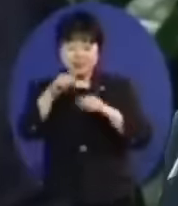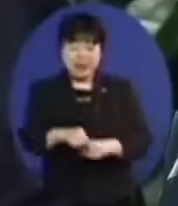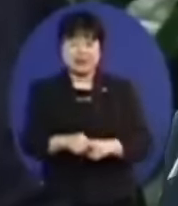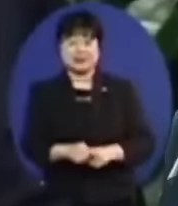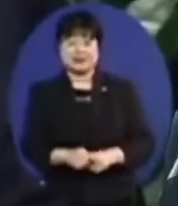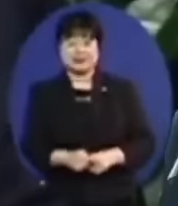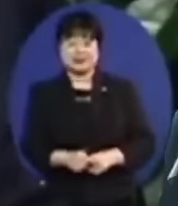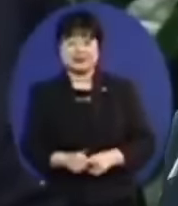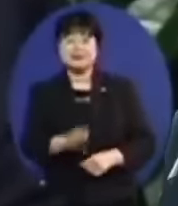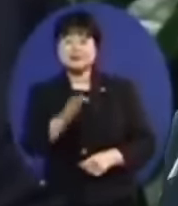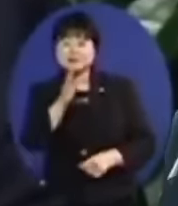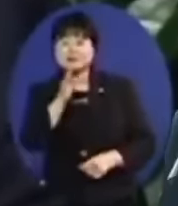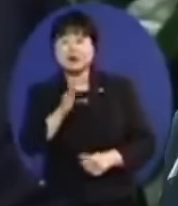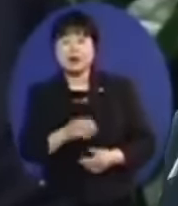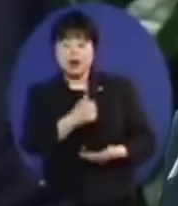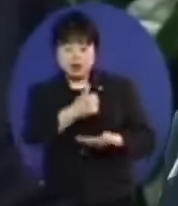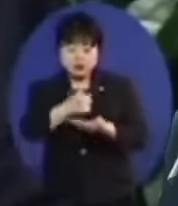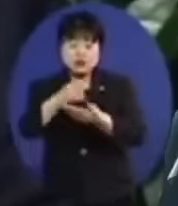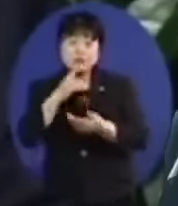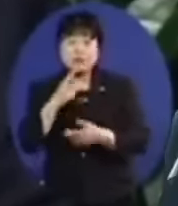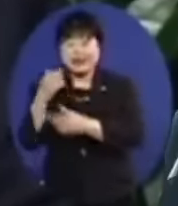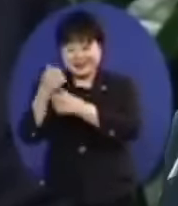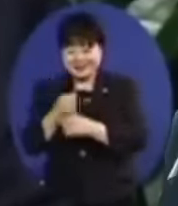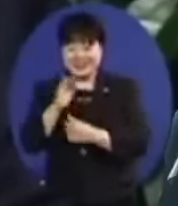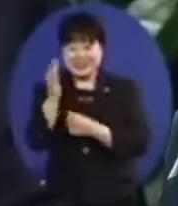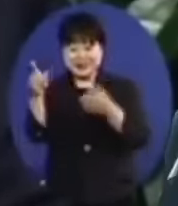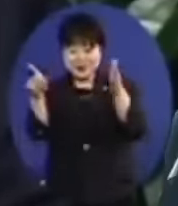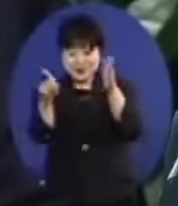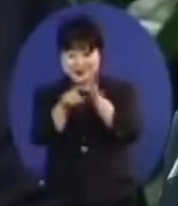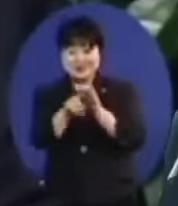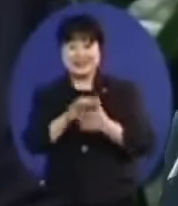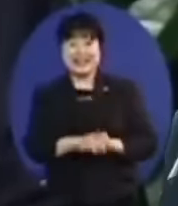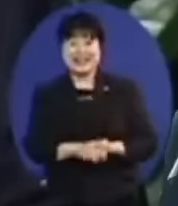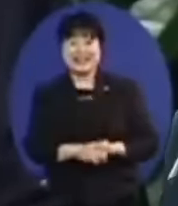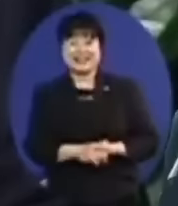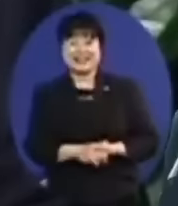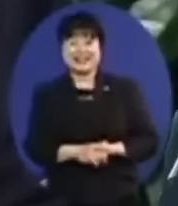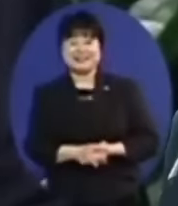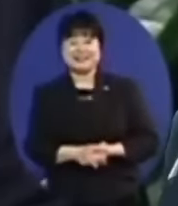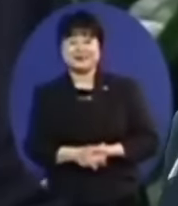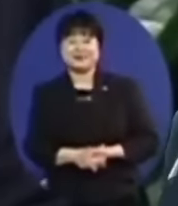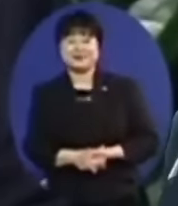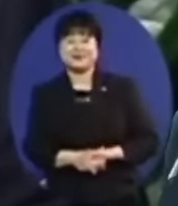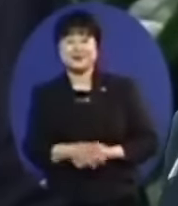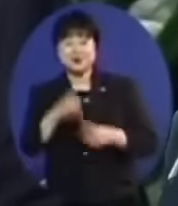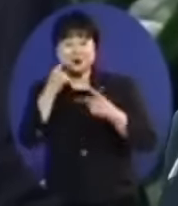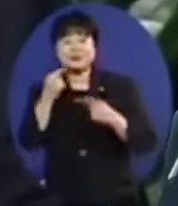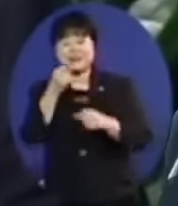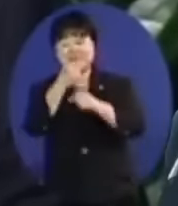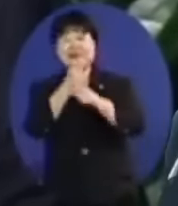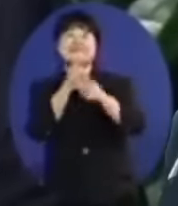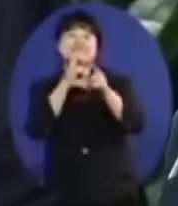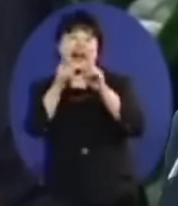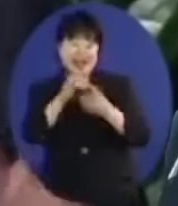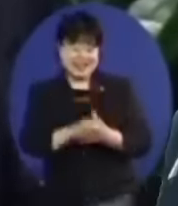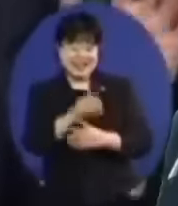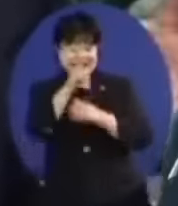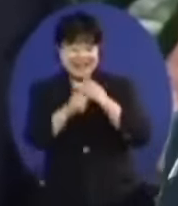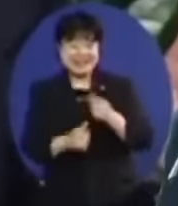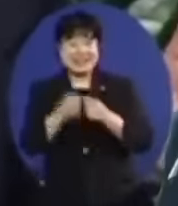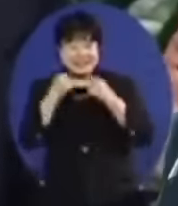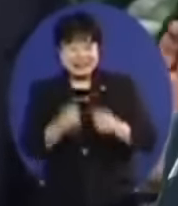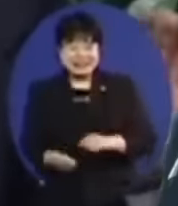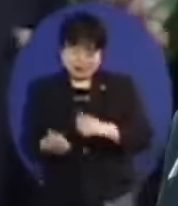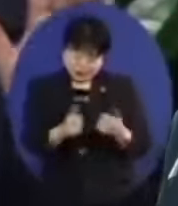성하든지 쇠하든지 주님만 의지합니다. 그 제가 지은 말입니다. 하나님